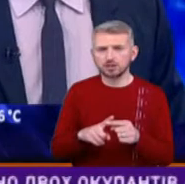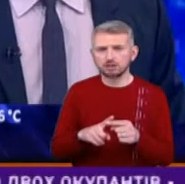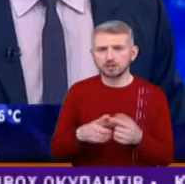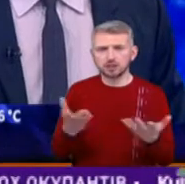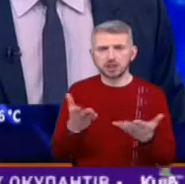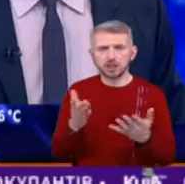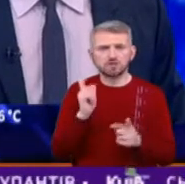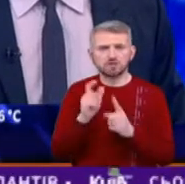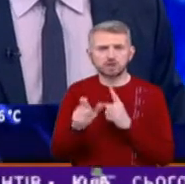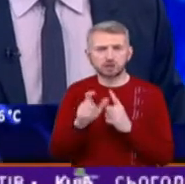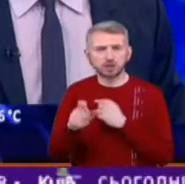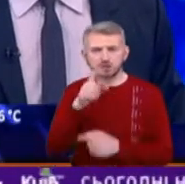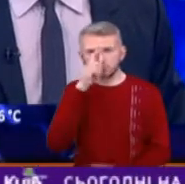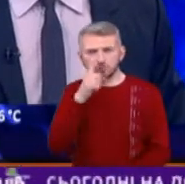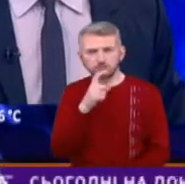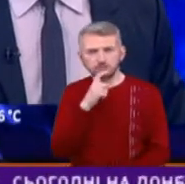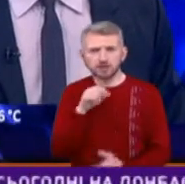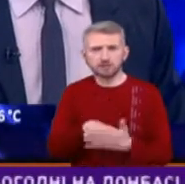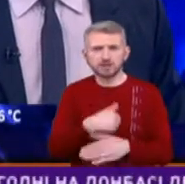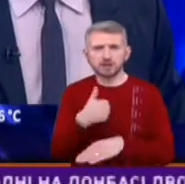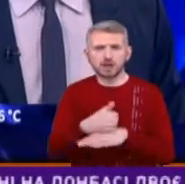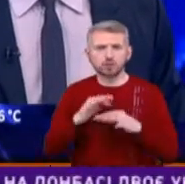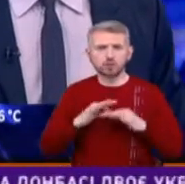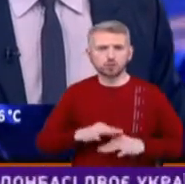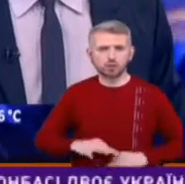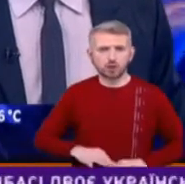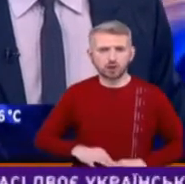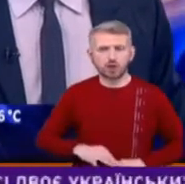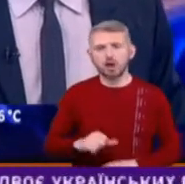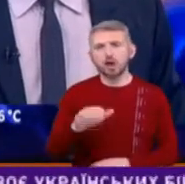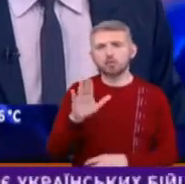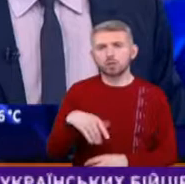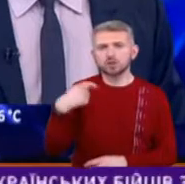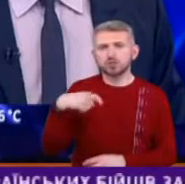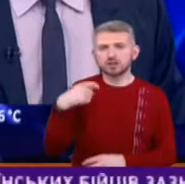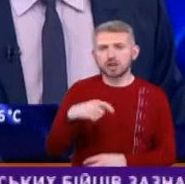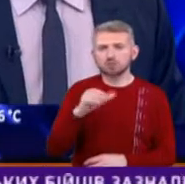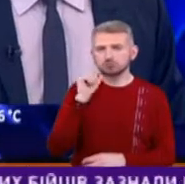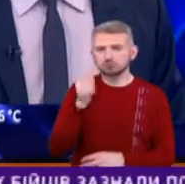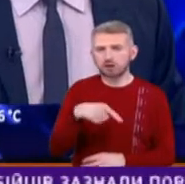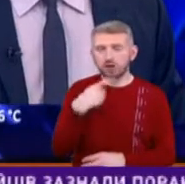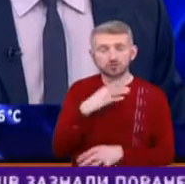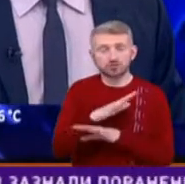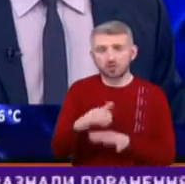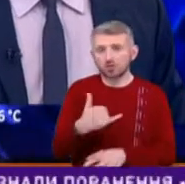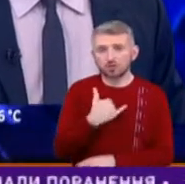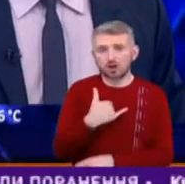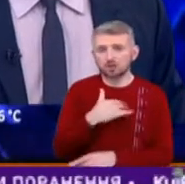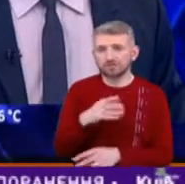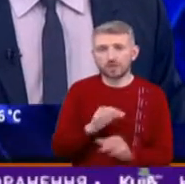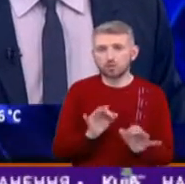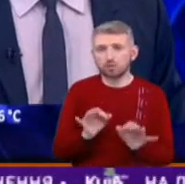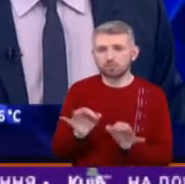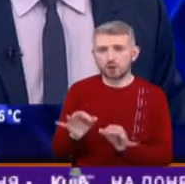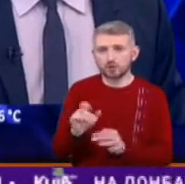якісь відгуки не зрозуміли від генерального прокурора, а потім президент на другий день каже, да ні, у нас все